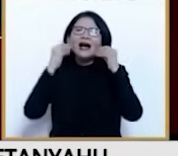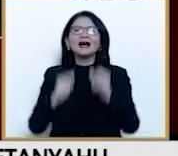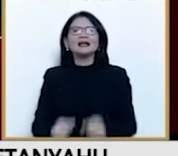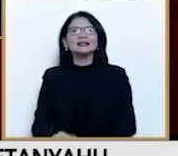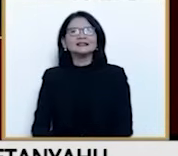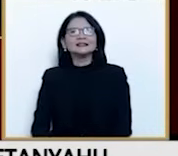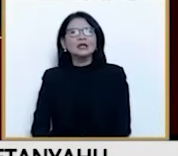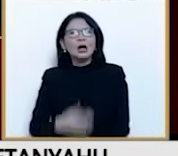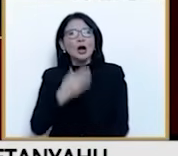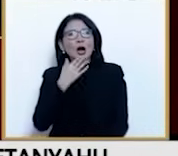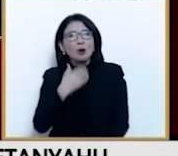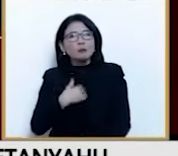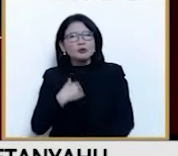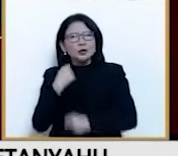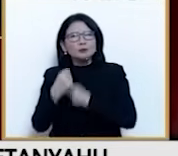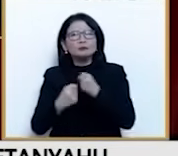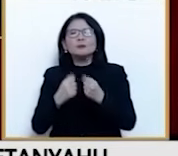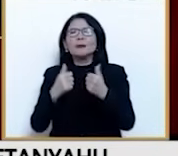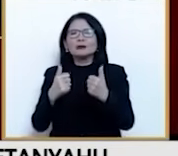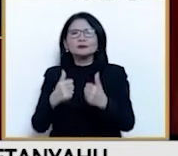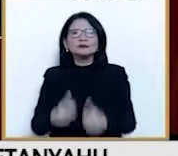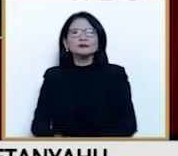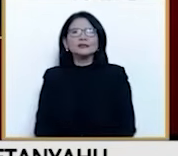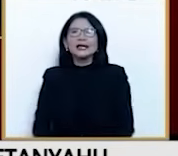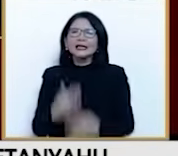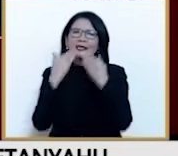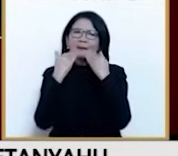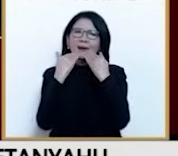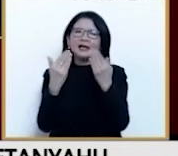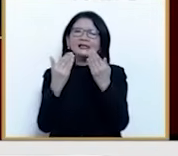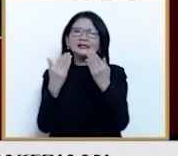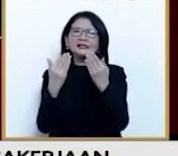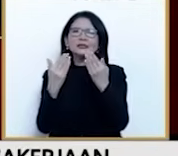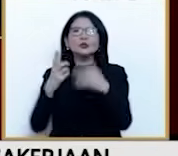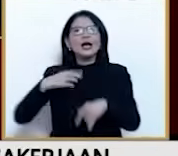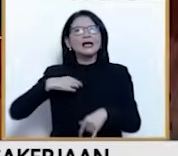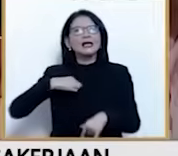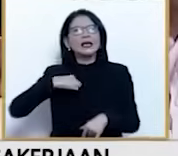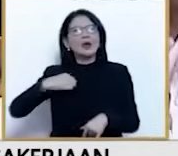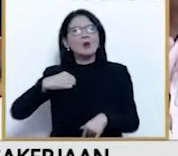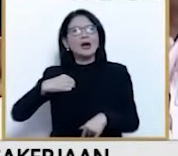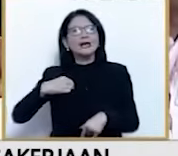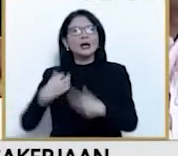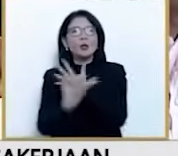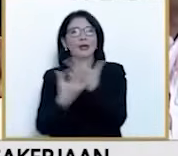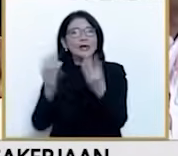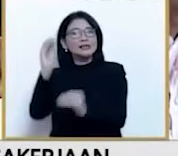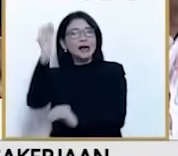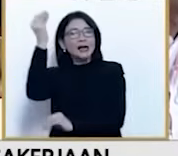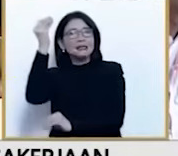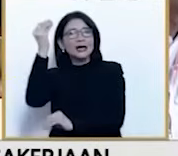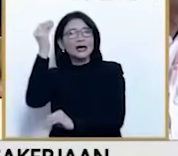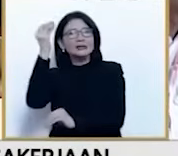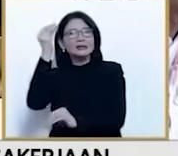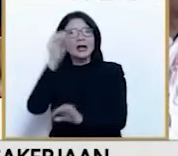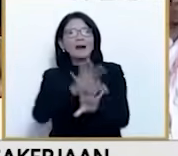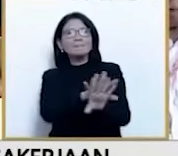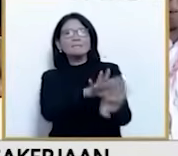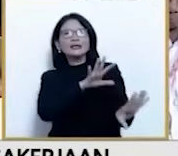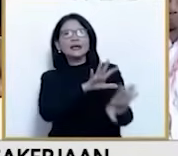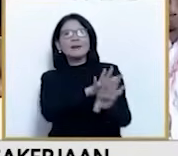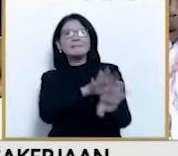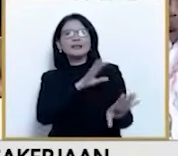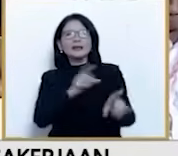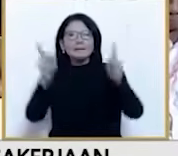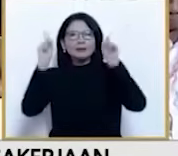punya survival skill yang luar biasa. Terima kasih untuk para relawan, warga Jakarta juga, partai-partai pendukung, terima